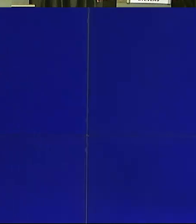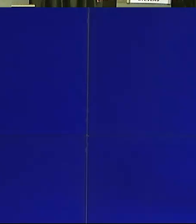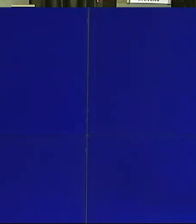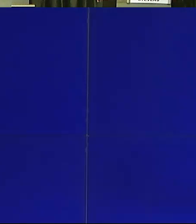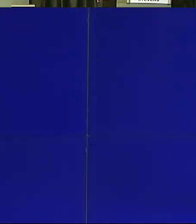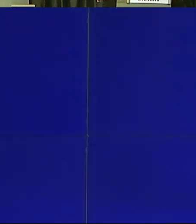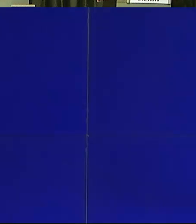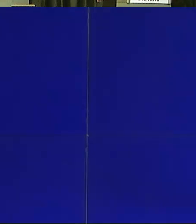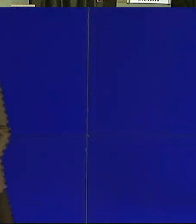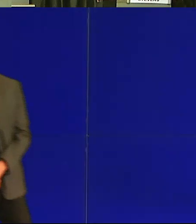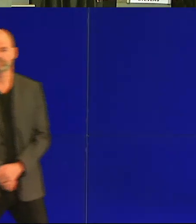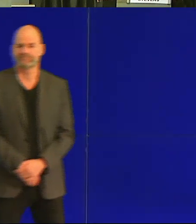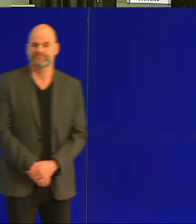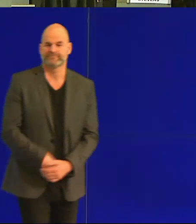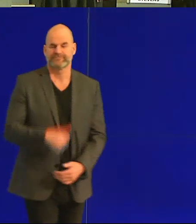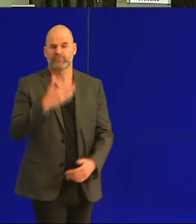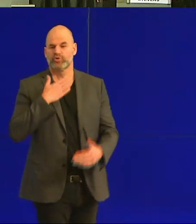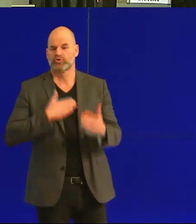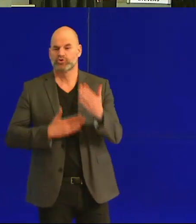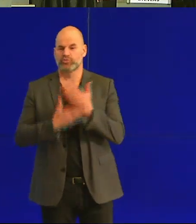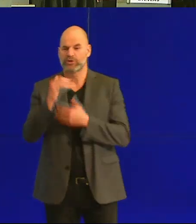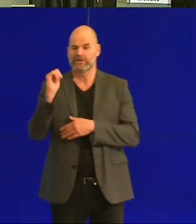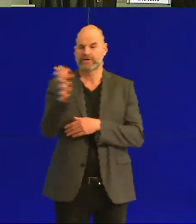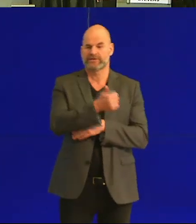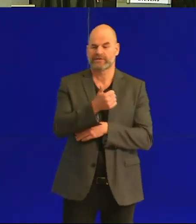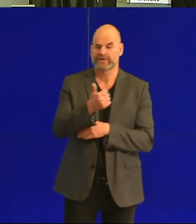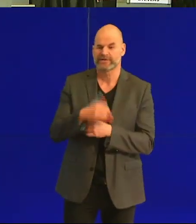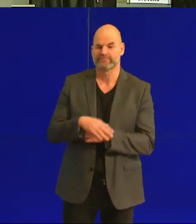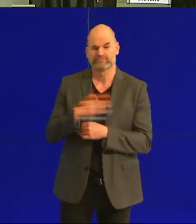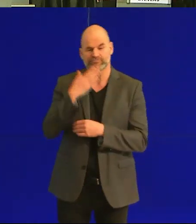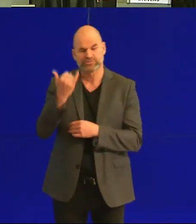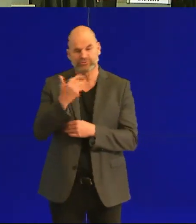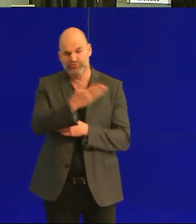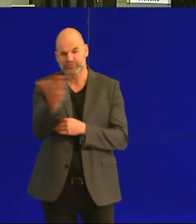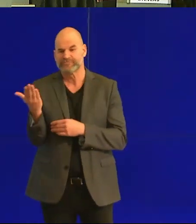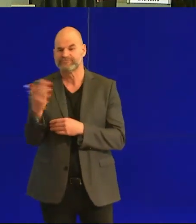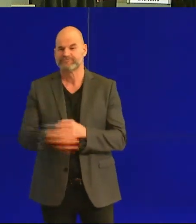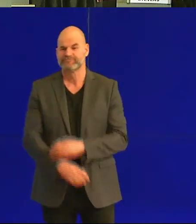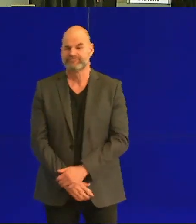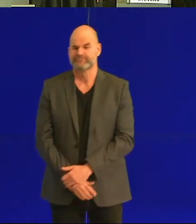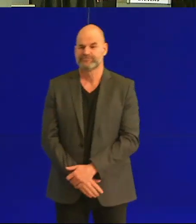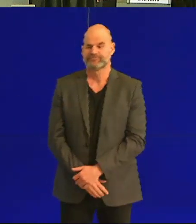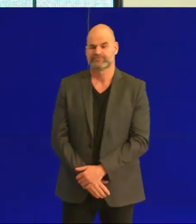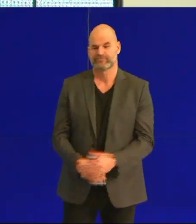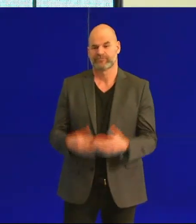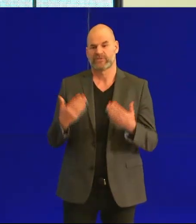bonjour tout le monde discute est fort de aux petites formes